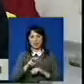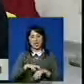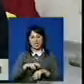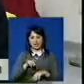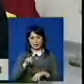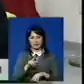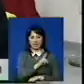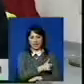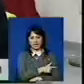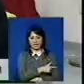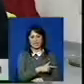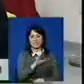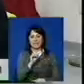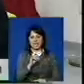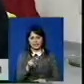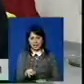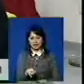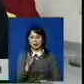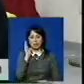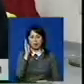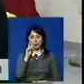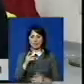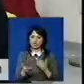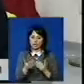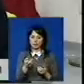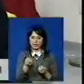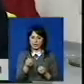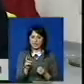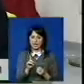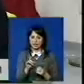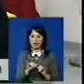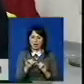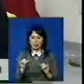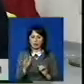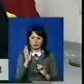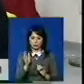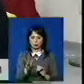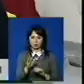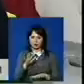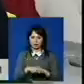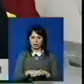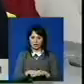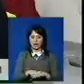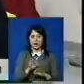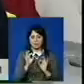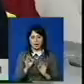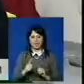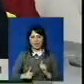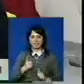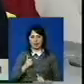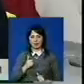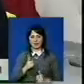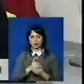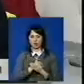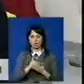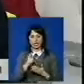ექიმები, ექთნები, სანიტრები და მომავალში ალბათ კიდევ უფრო გაფართოვდება შტატი. მე მართლაც ვამაყობ იმ დონით